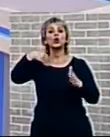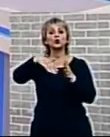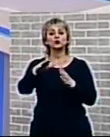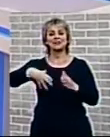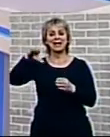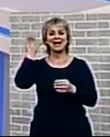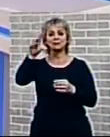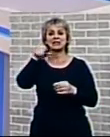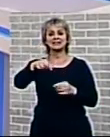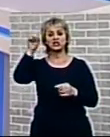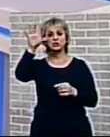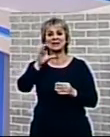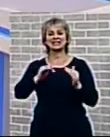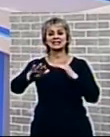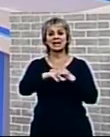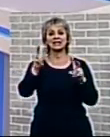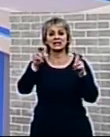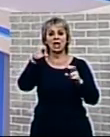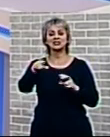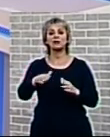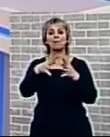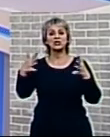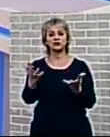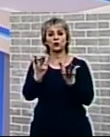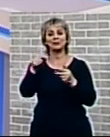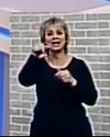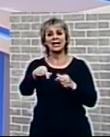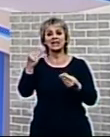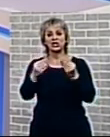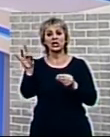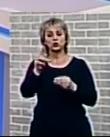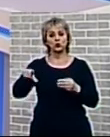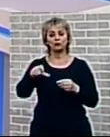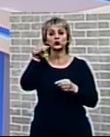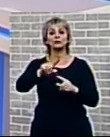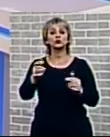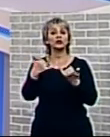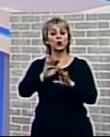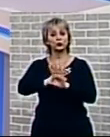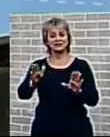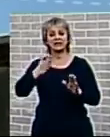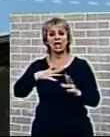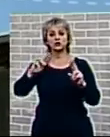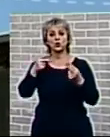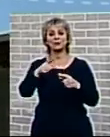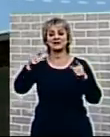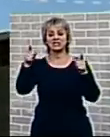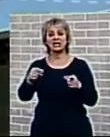Лучшими гандболистками чемпионата страны названы в подавляющем большинстве игроки Ростов-Дона. Что неудивительно, наш клуб в